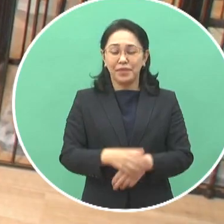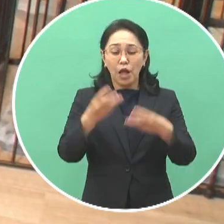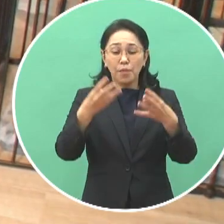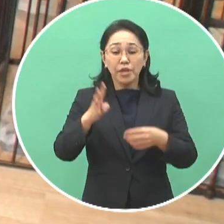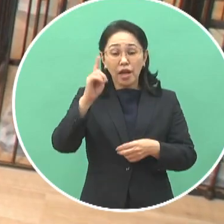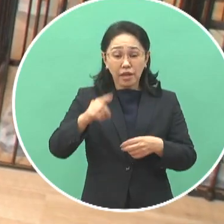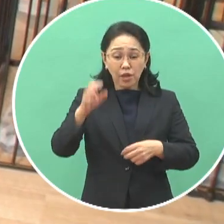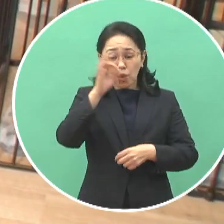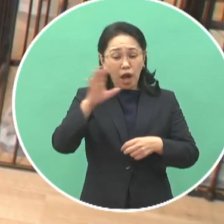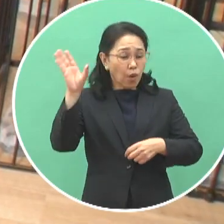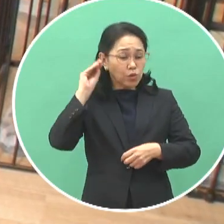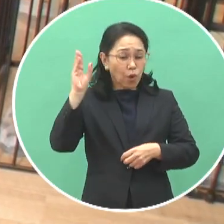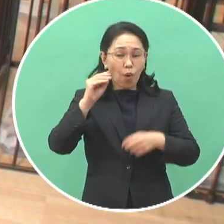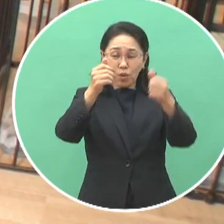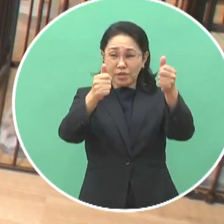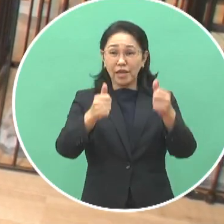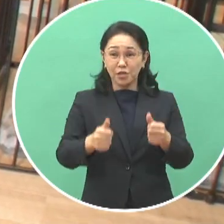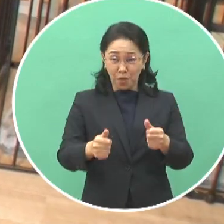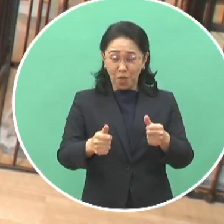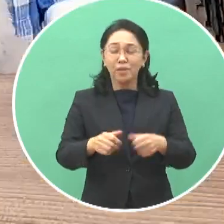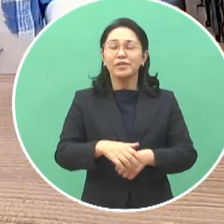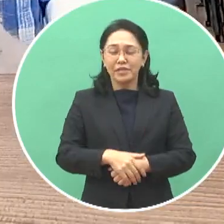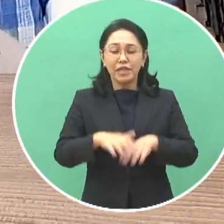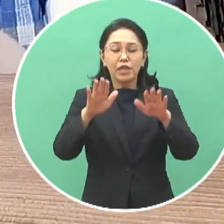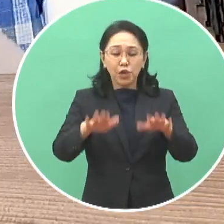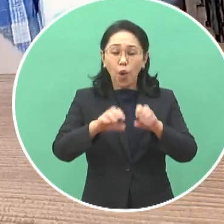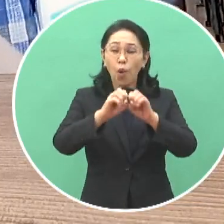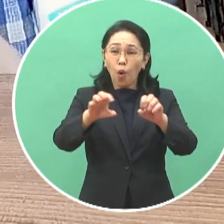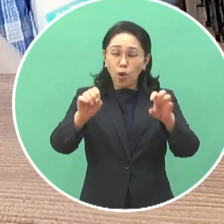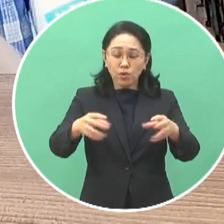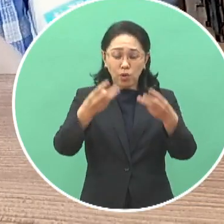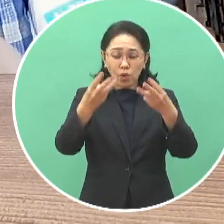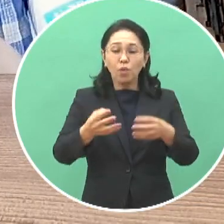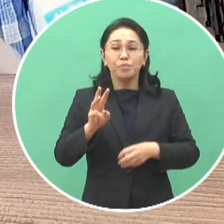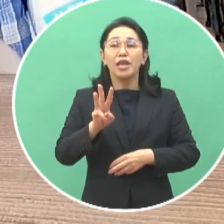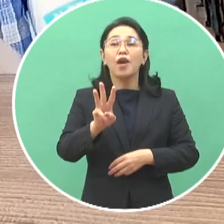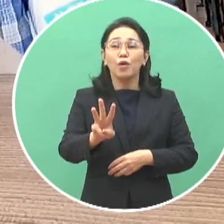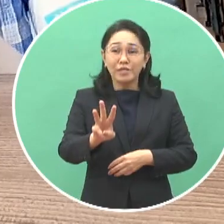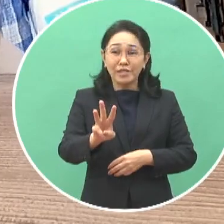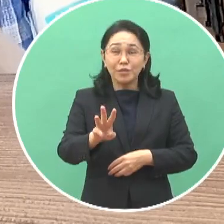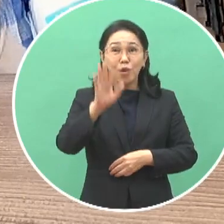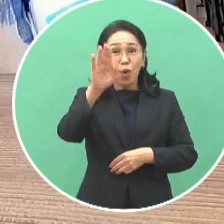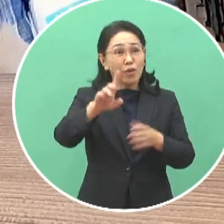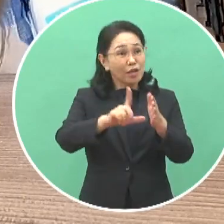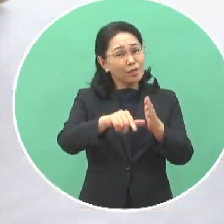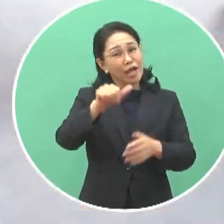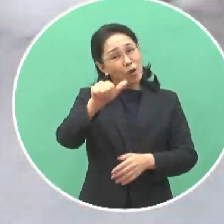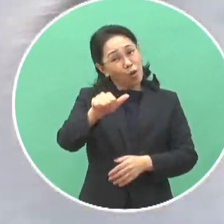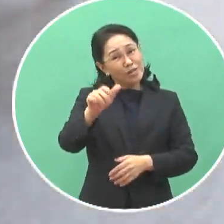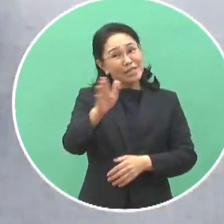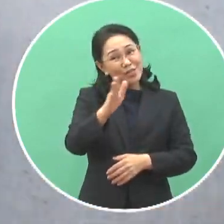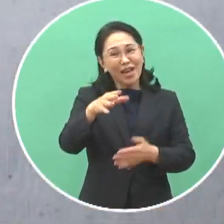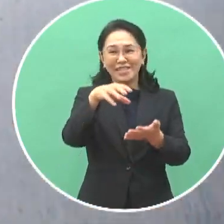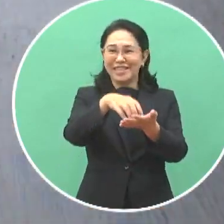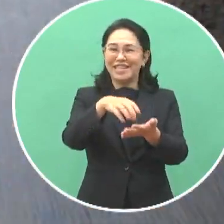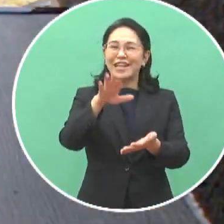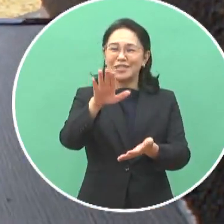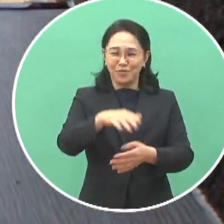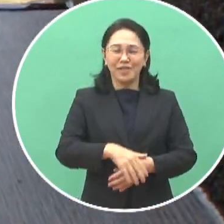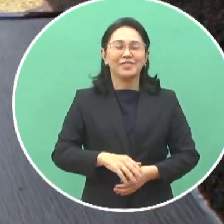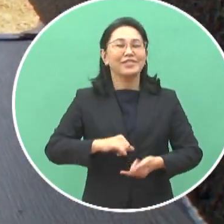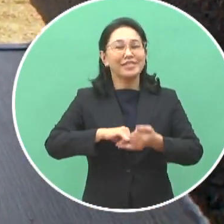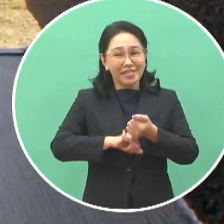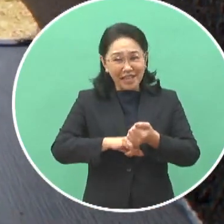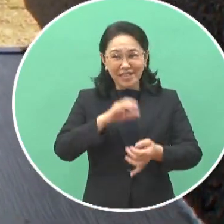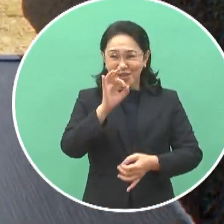三重県の観光情報サイト観光三重に今日放送の三重推しもこの後午後5時頃から掲載されます。ぜ